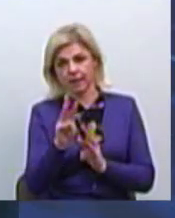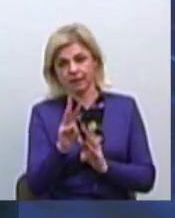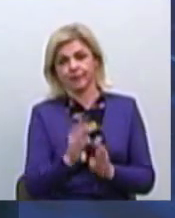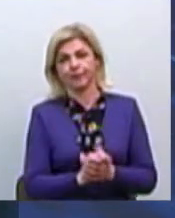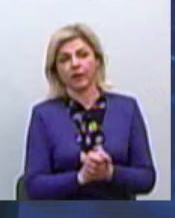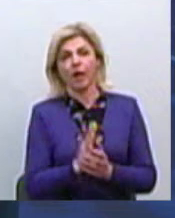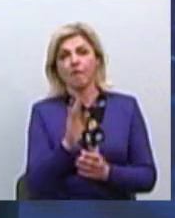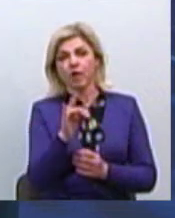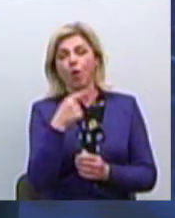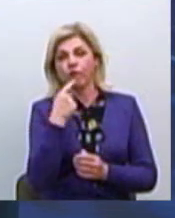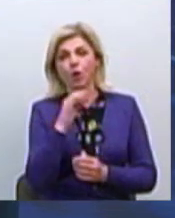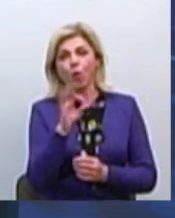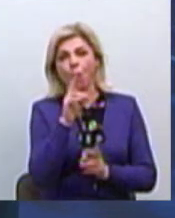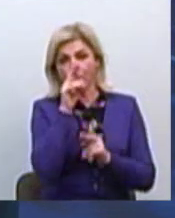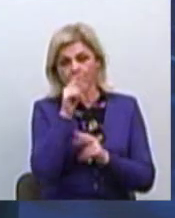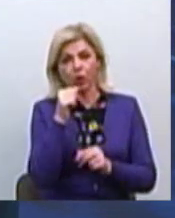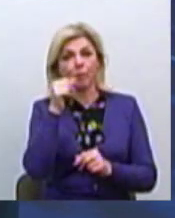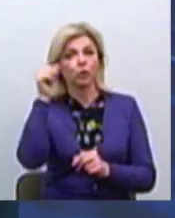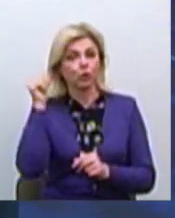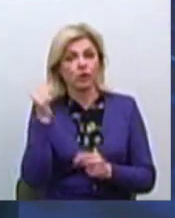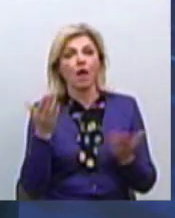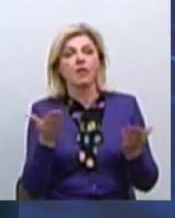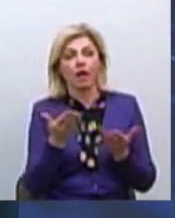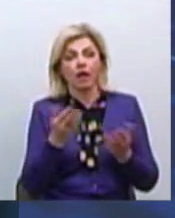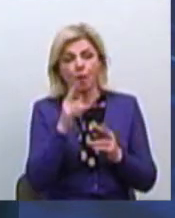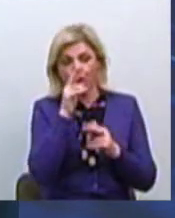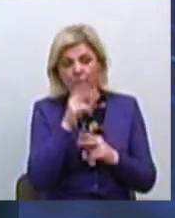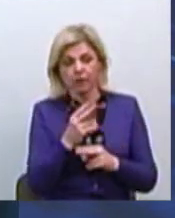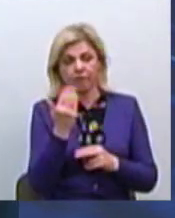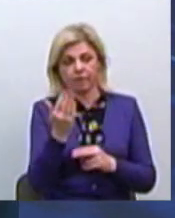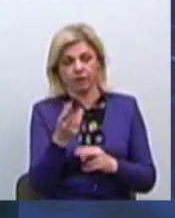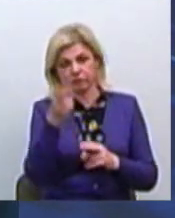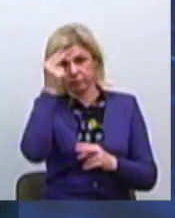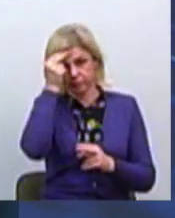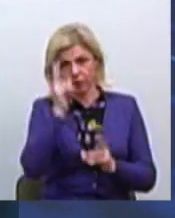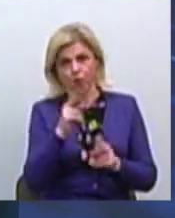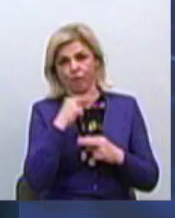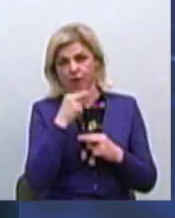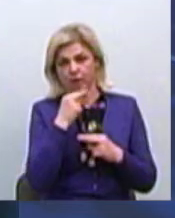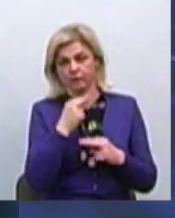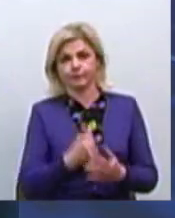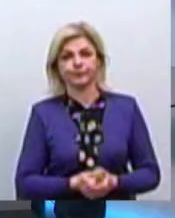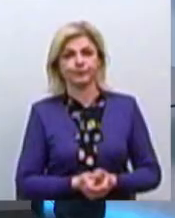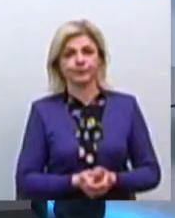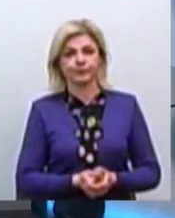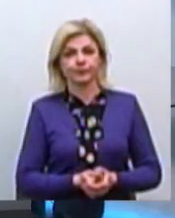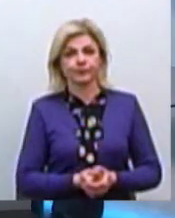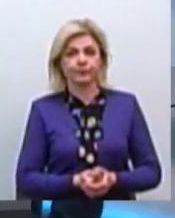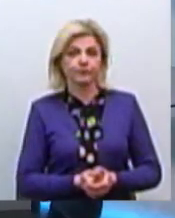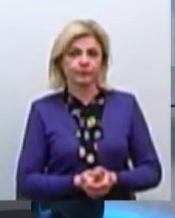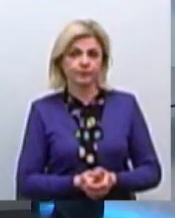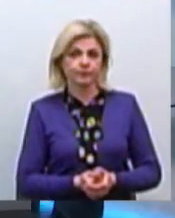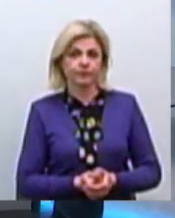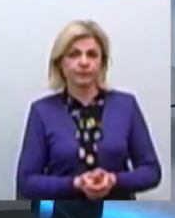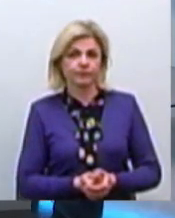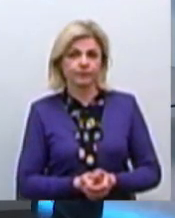про помилки минулого року. Які саме помилки ви взяли до уваги? Трохи не